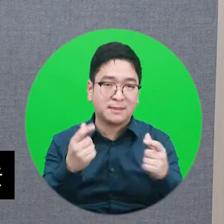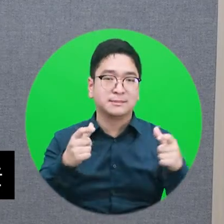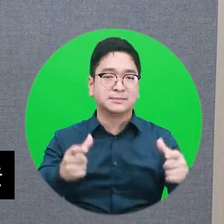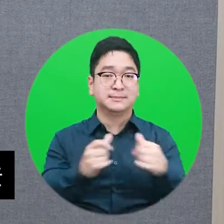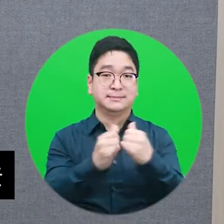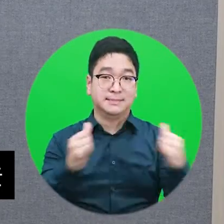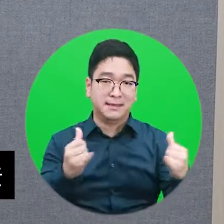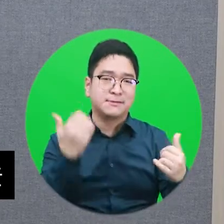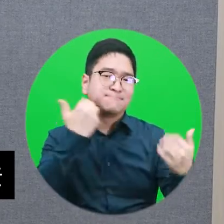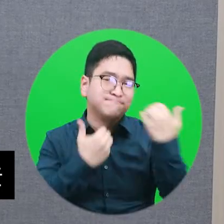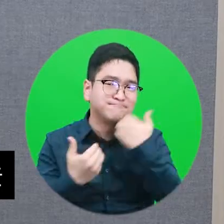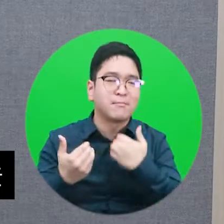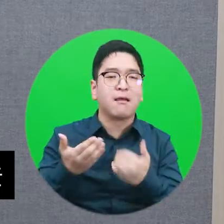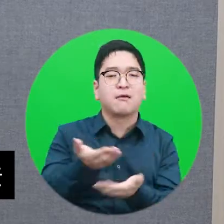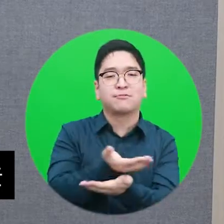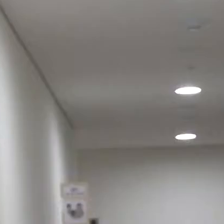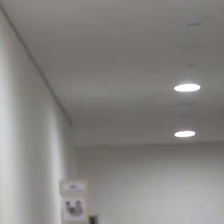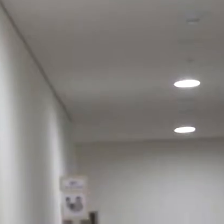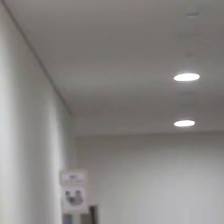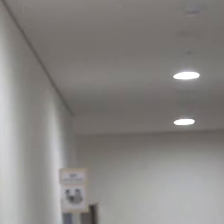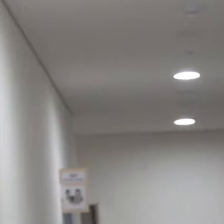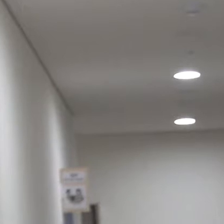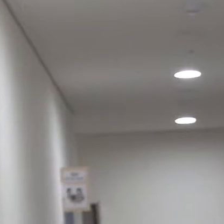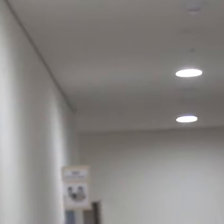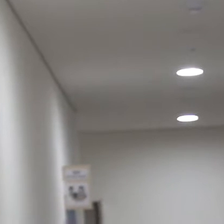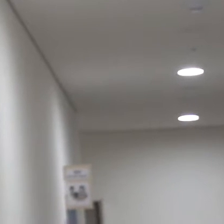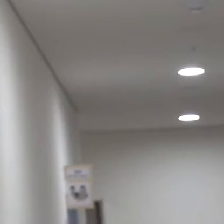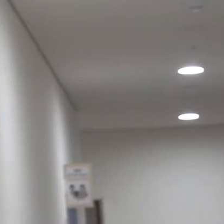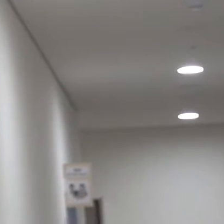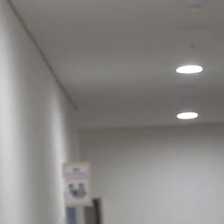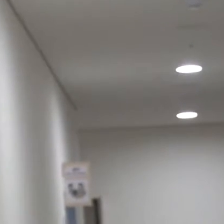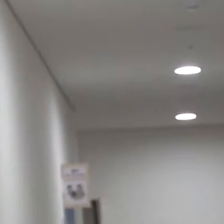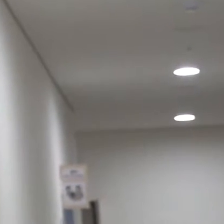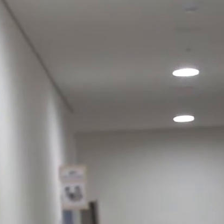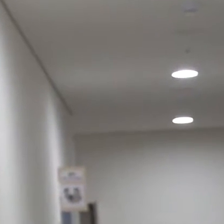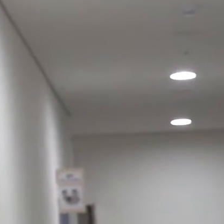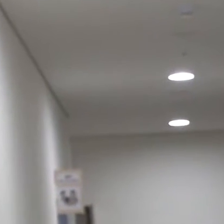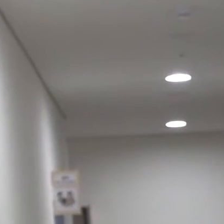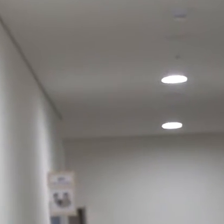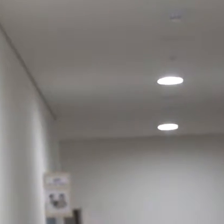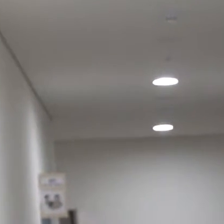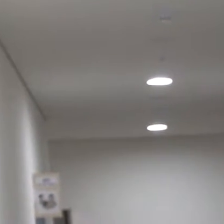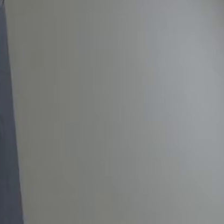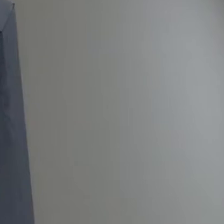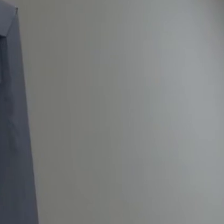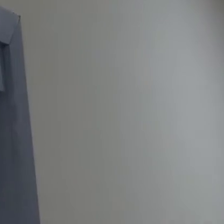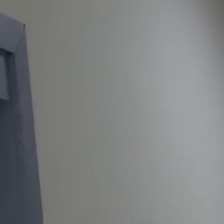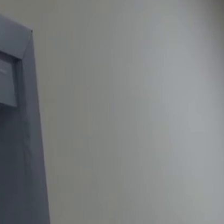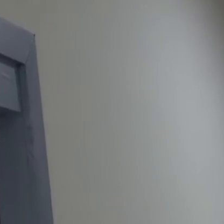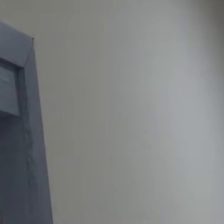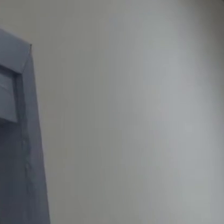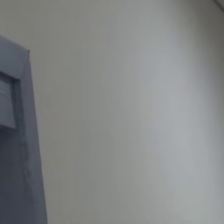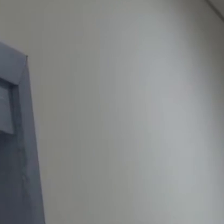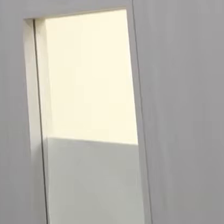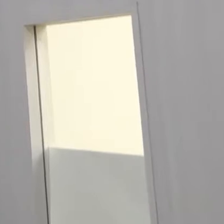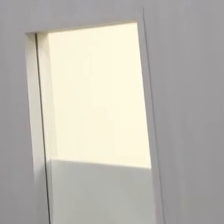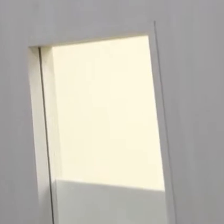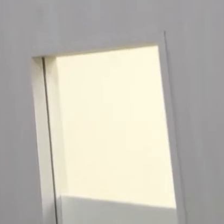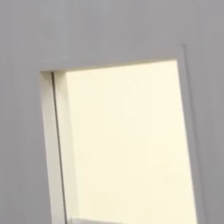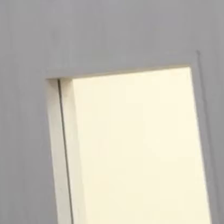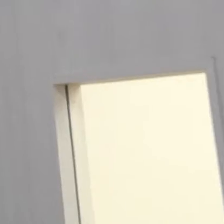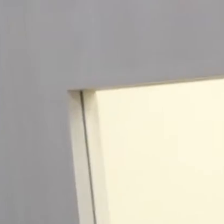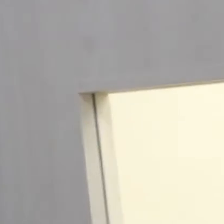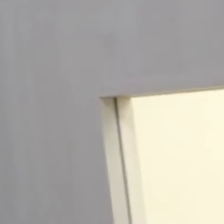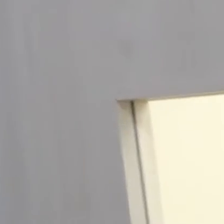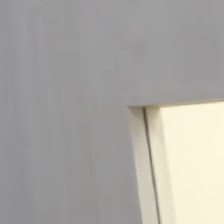위한 사업을 한다기보다는 사실 지역 주민 누구나 살아가기 좋은 지역 사회를 만드는 데